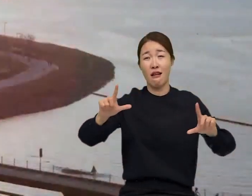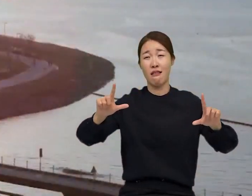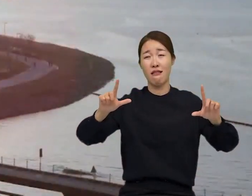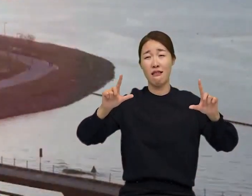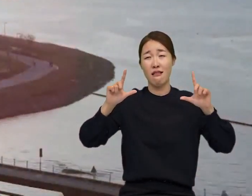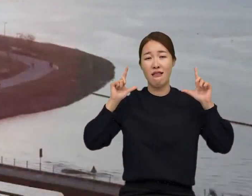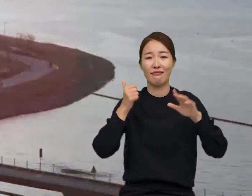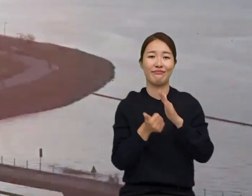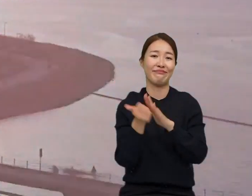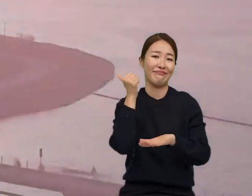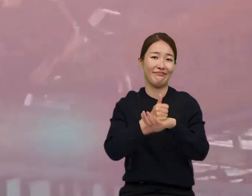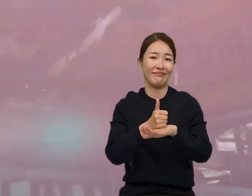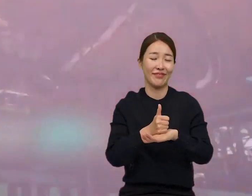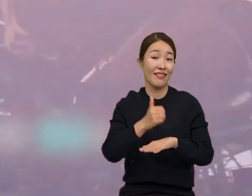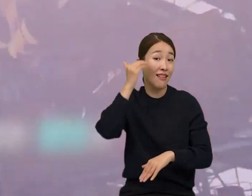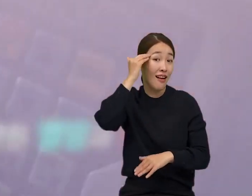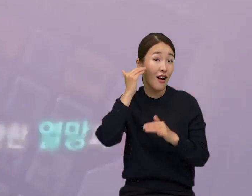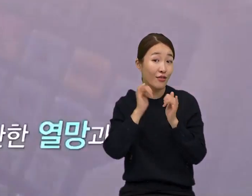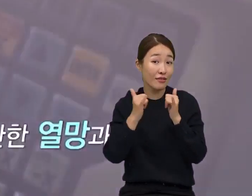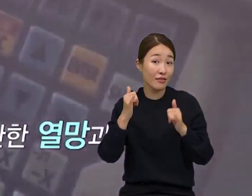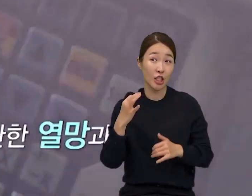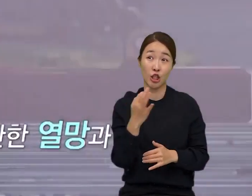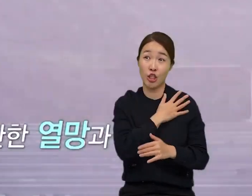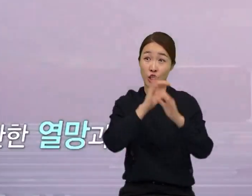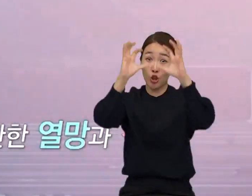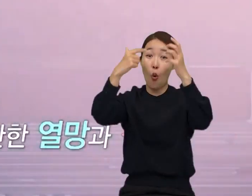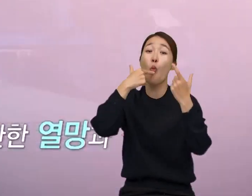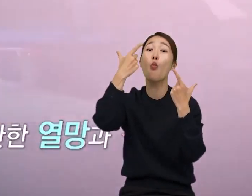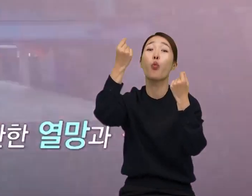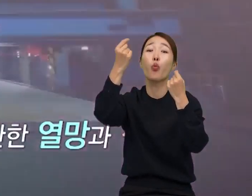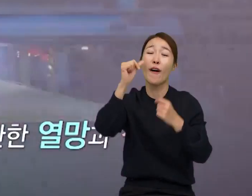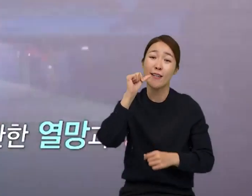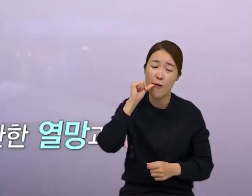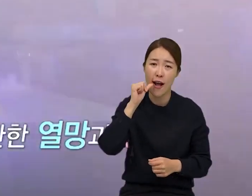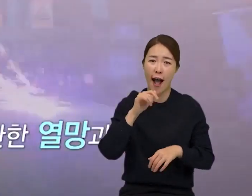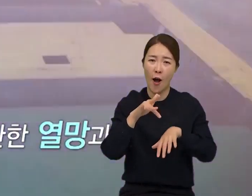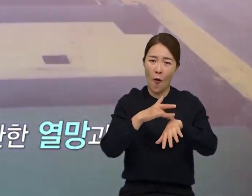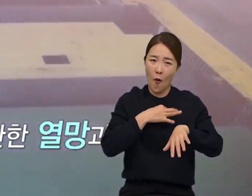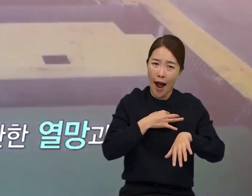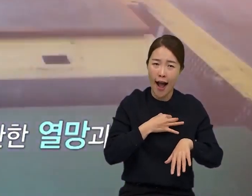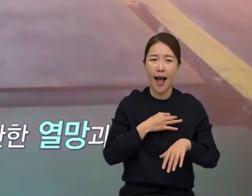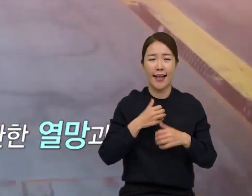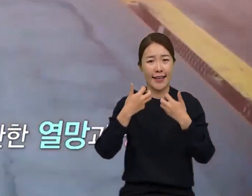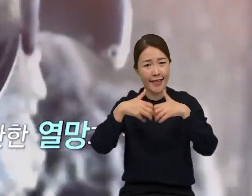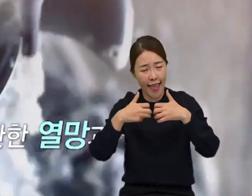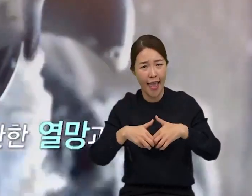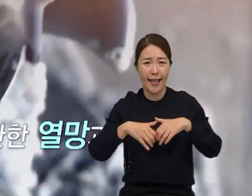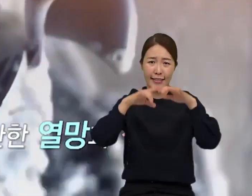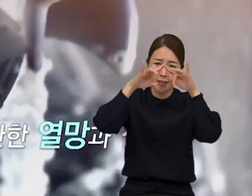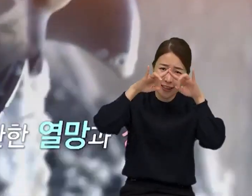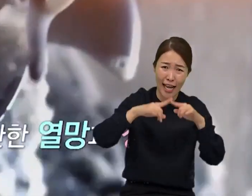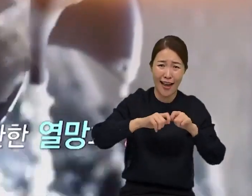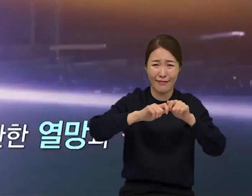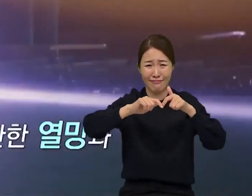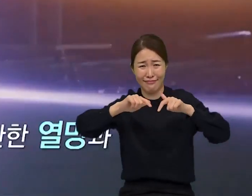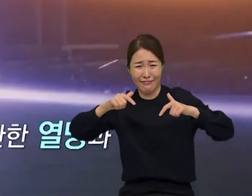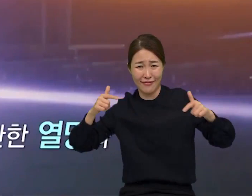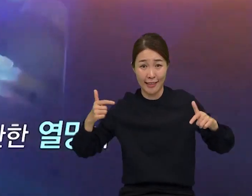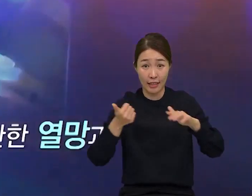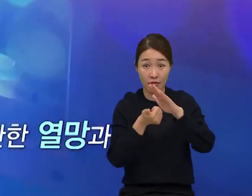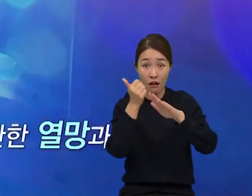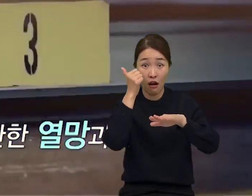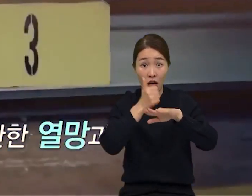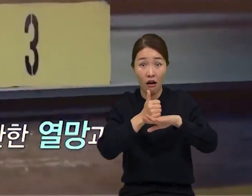한국인은 선진국처럼 철강, 화학, 기계, 전자공업을 갖고자 했고 그 성공을 믿지 않는